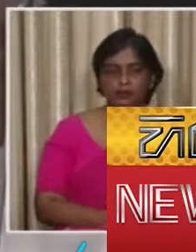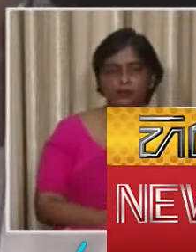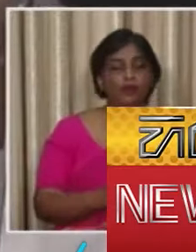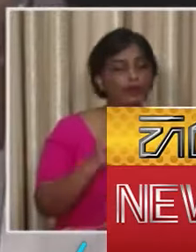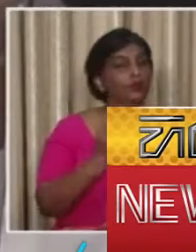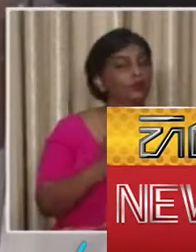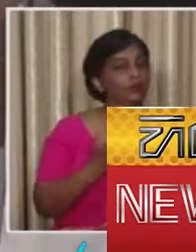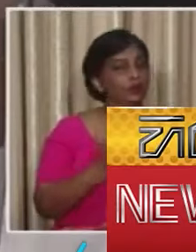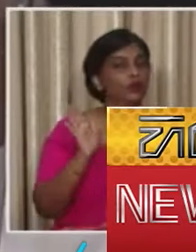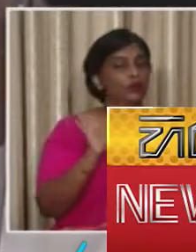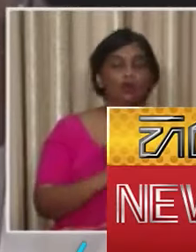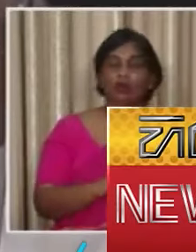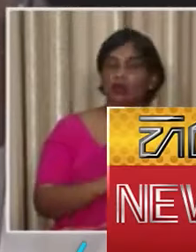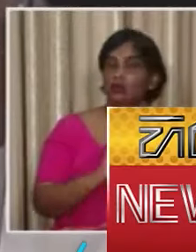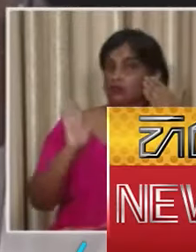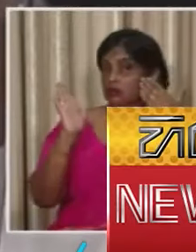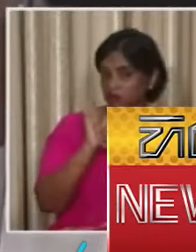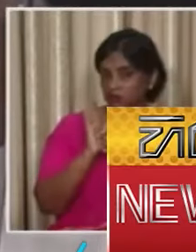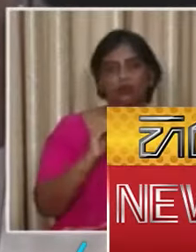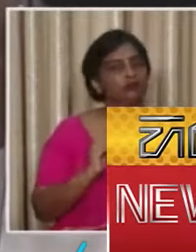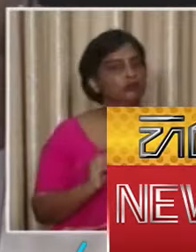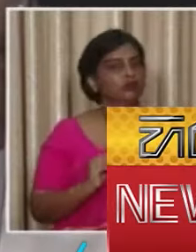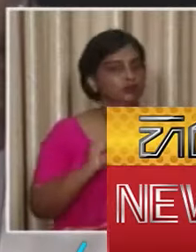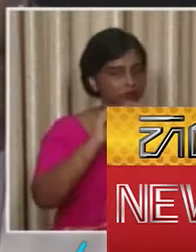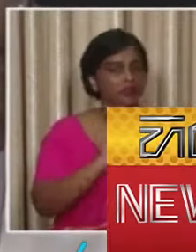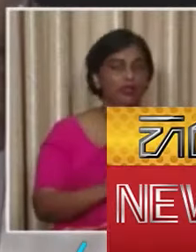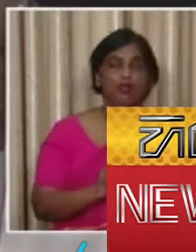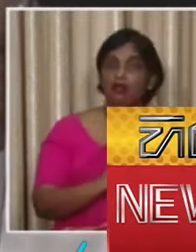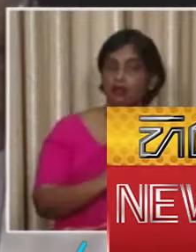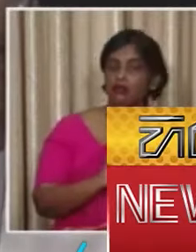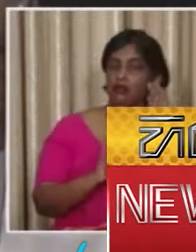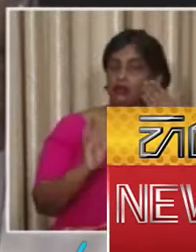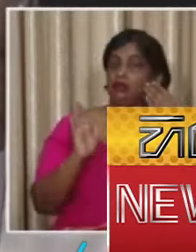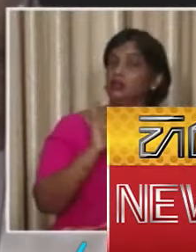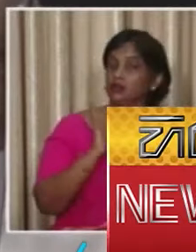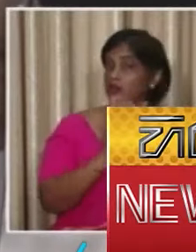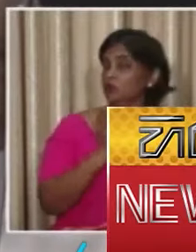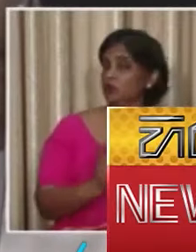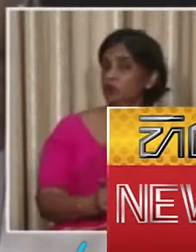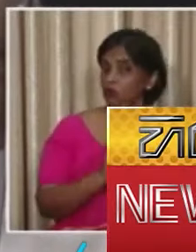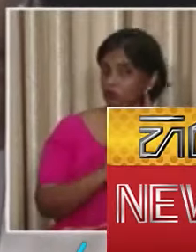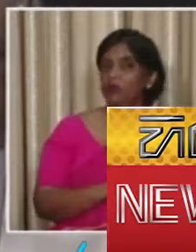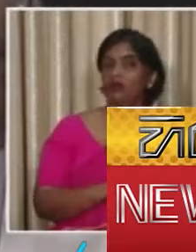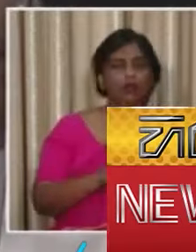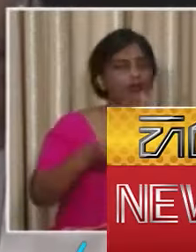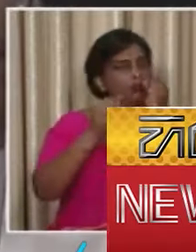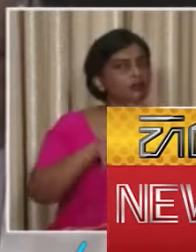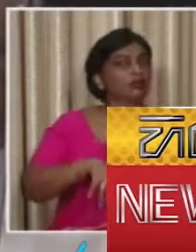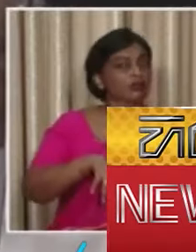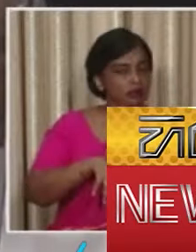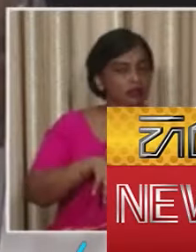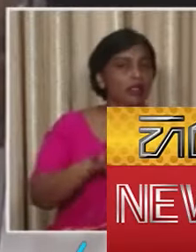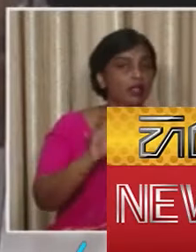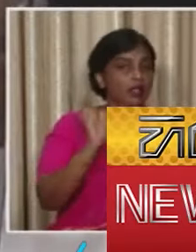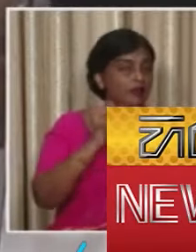මේ සියල්ල සමග අපේ ආර්ථික දර්ශක ඉහළ නැංවෙනවා. අපේ ආර්ථික දර්ශක පදනම් කරගෙන නිසි අවස්ථාවේ